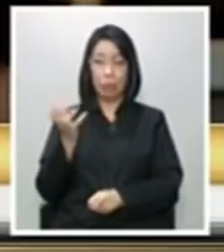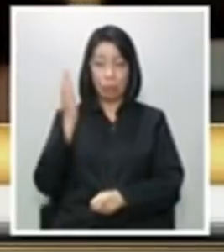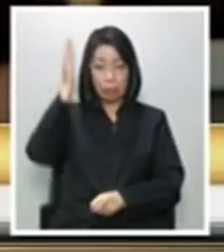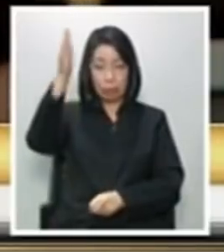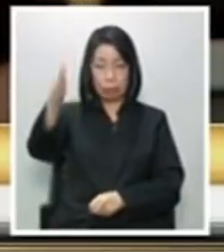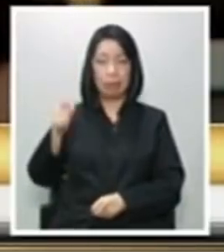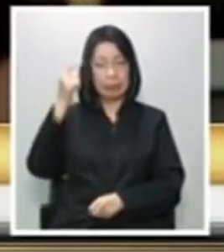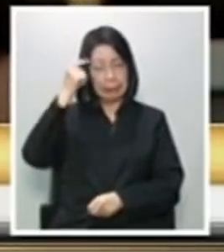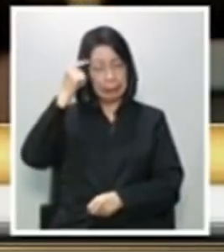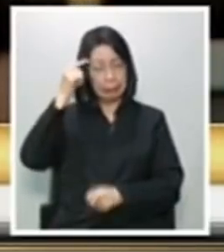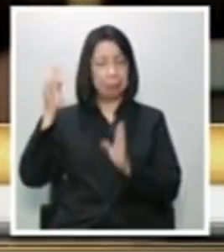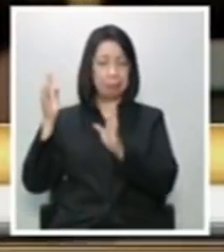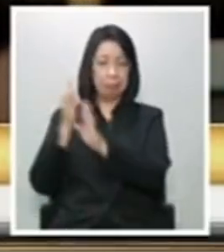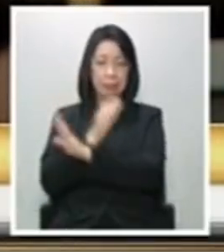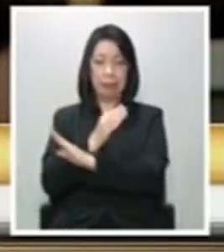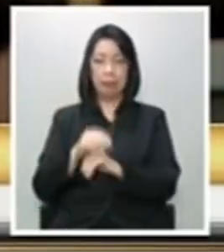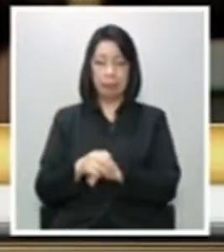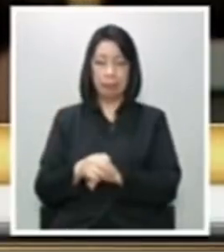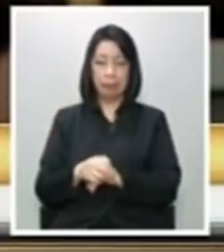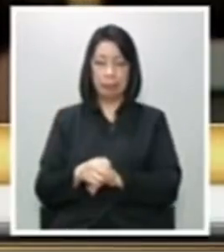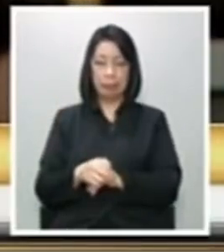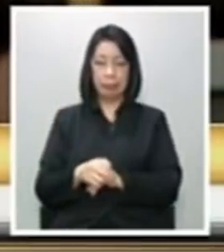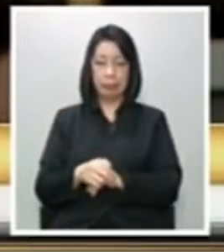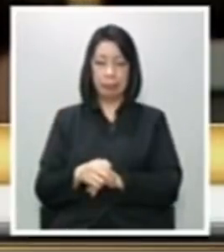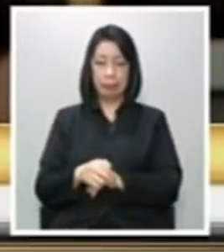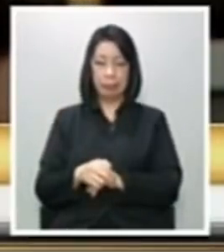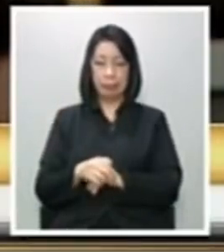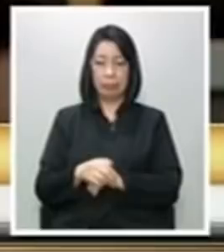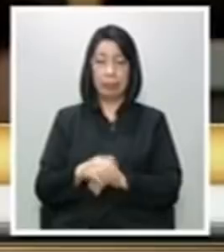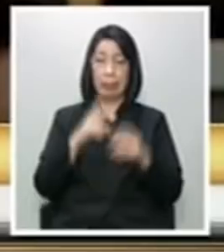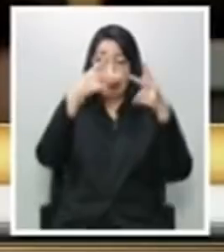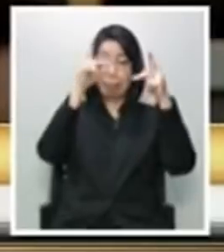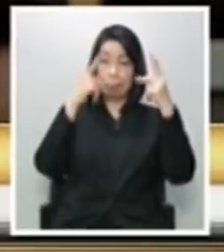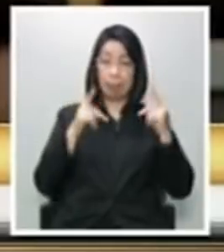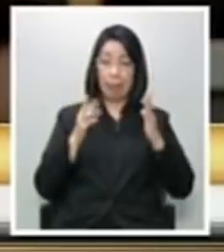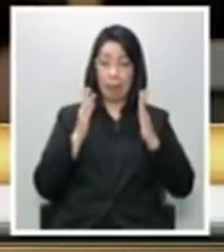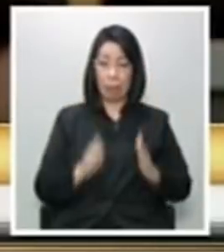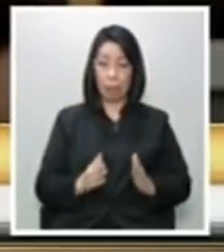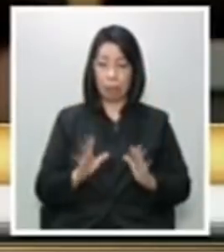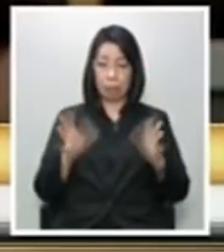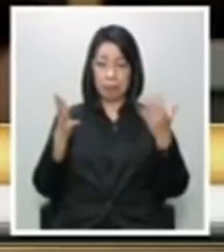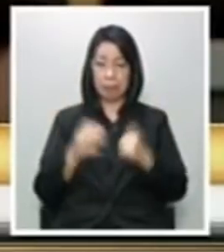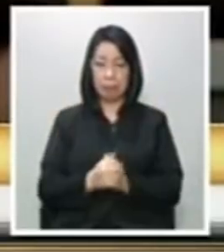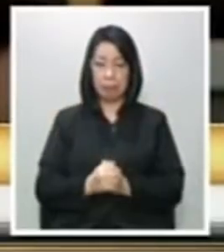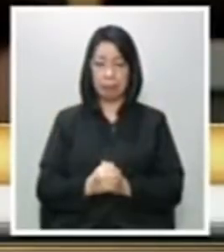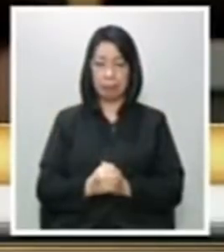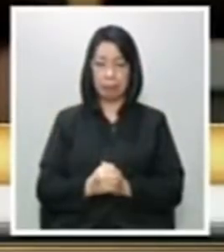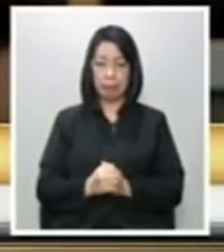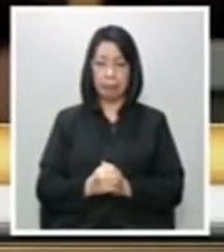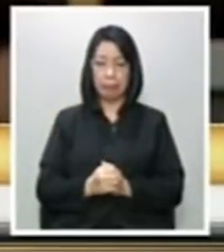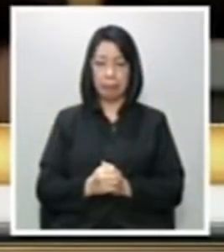จะต้องเปลี่ยนจากคำว่าป่าปลอดคนหรือถ้าจะพูดให้ชัดกว่านั้นก็คือป่าปลอดคนจน